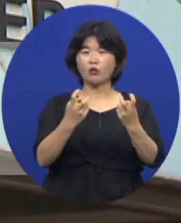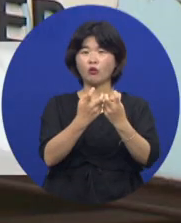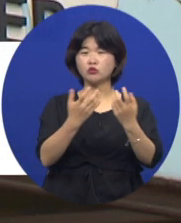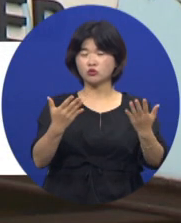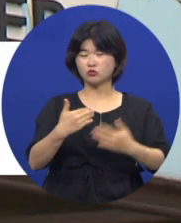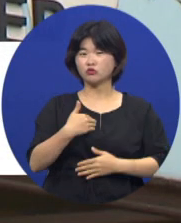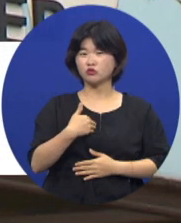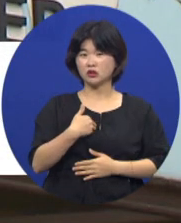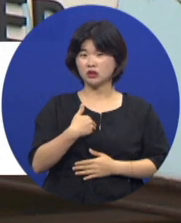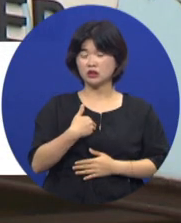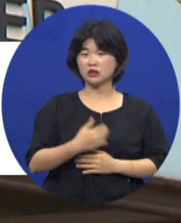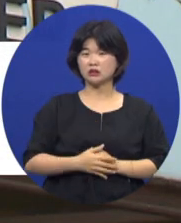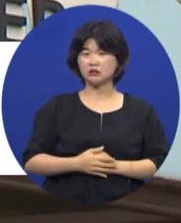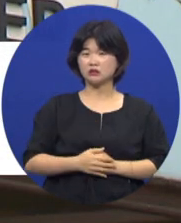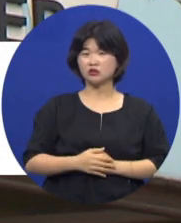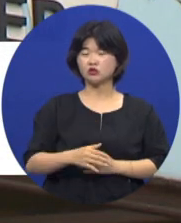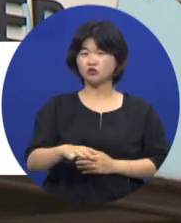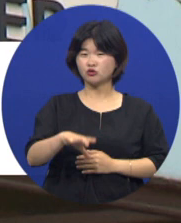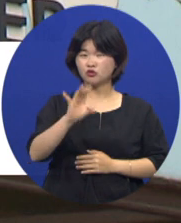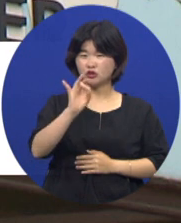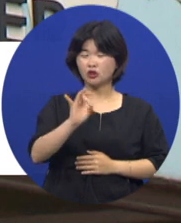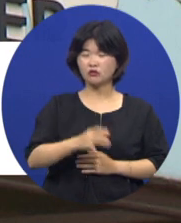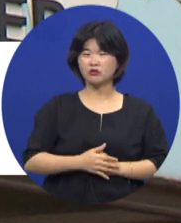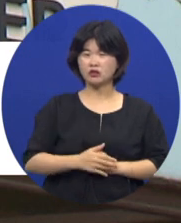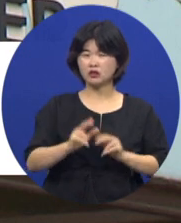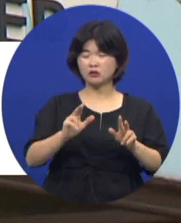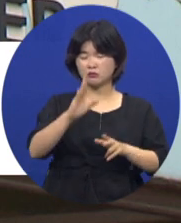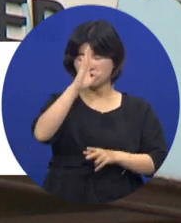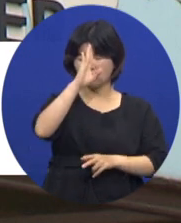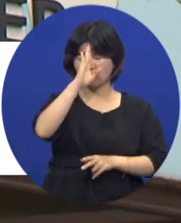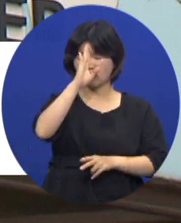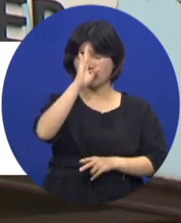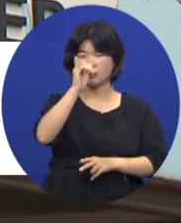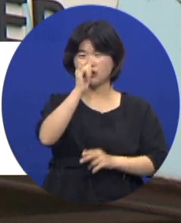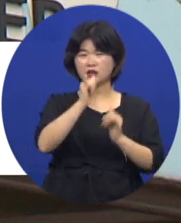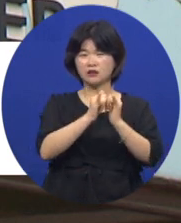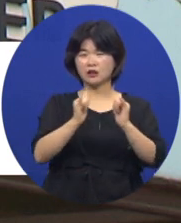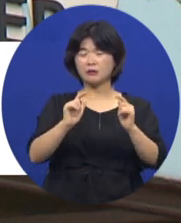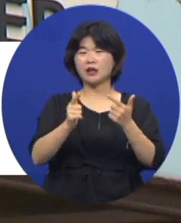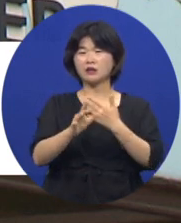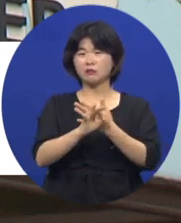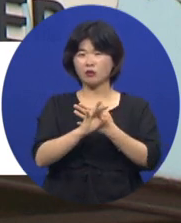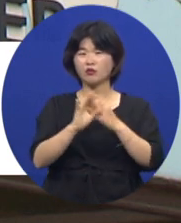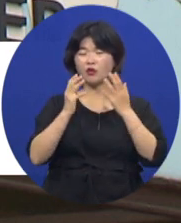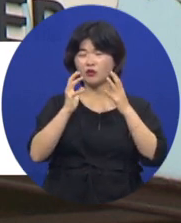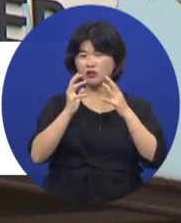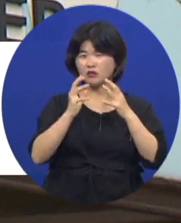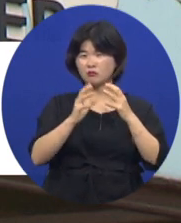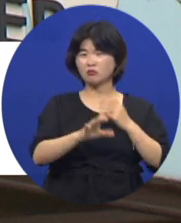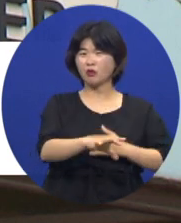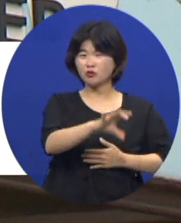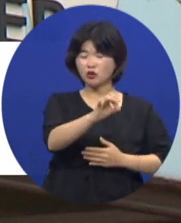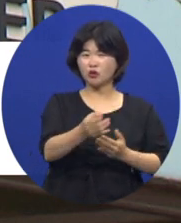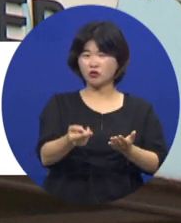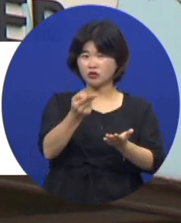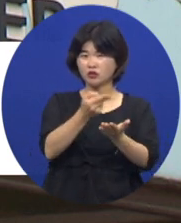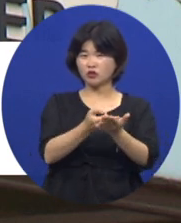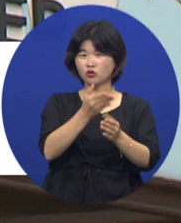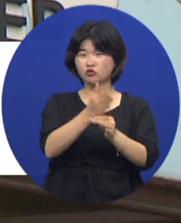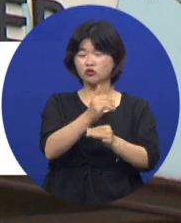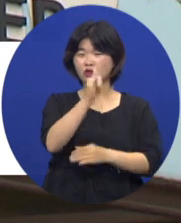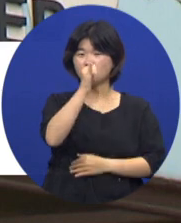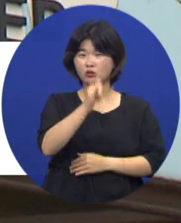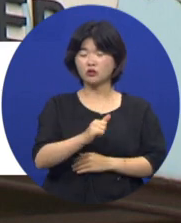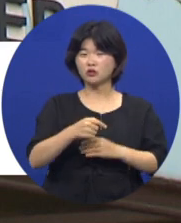저희가 우선 기저질환이 있는 분 아니면은 어린애들 위주로 먼저 이송을 하고 있고 그